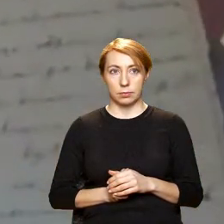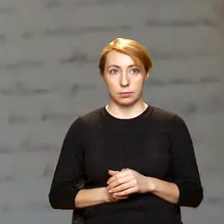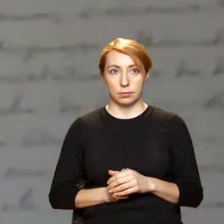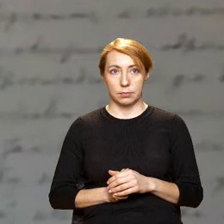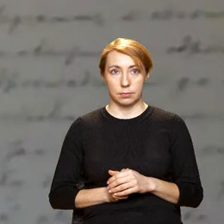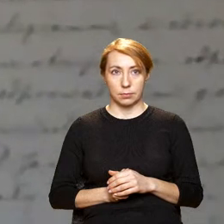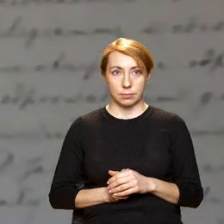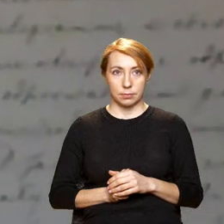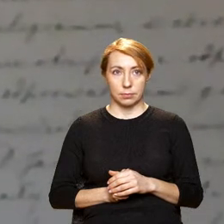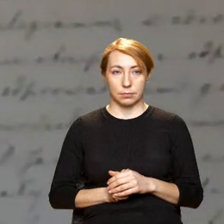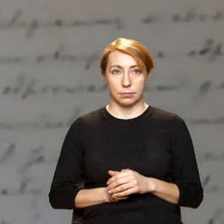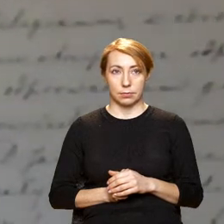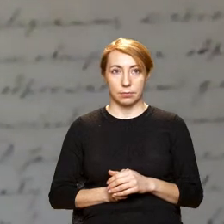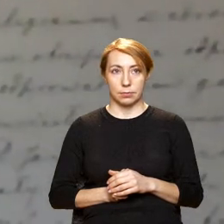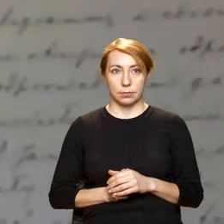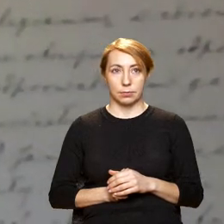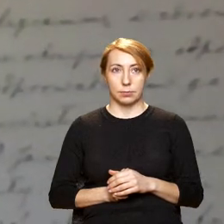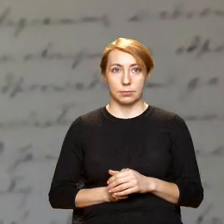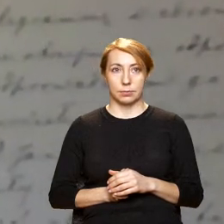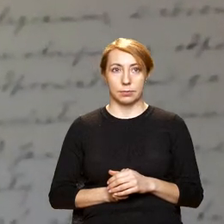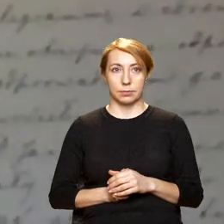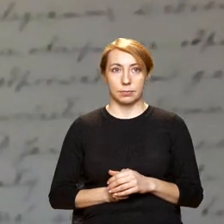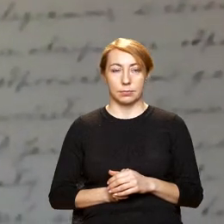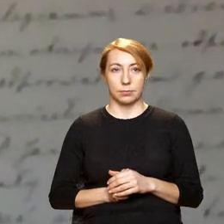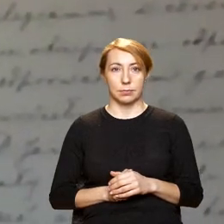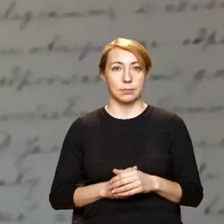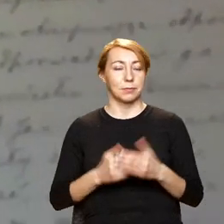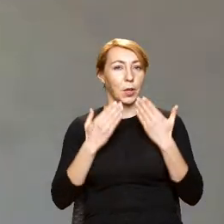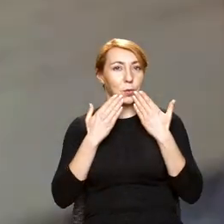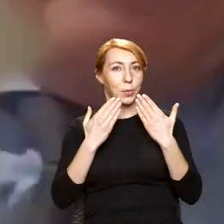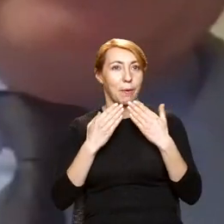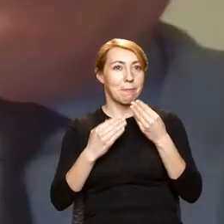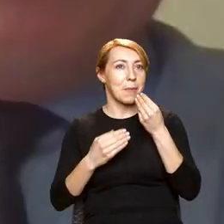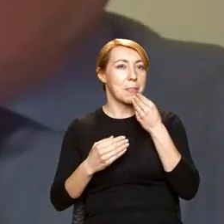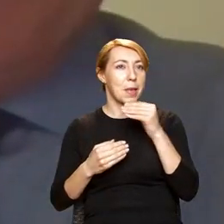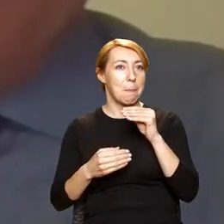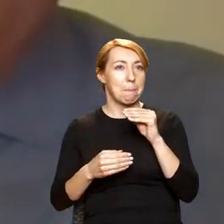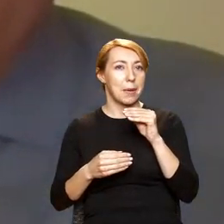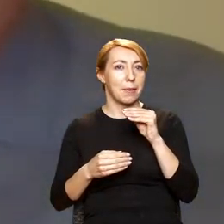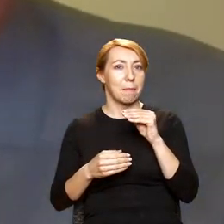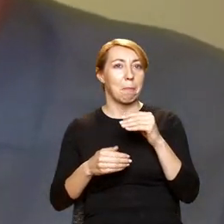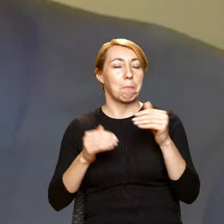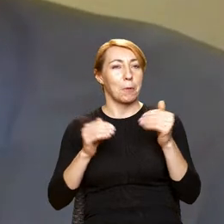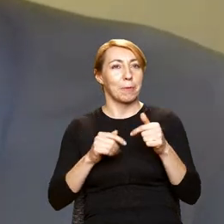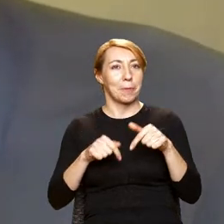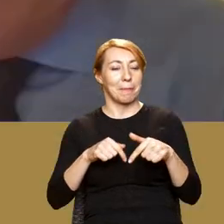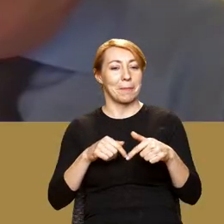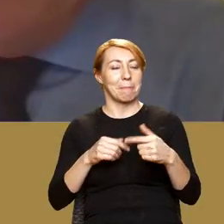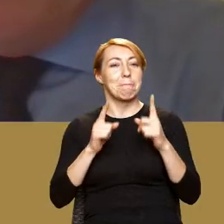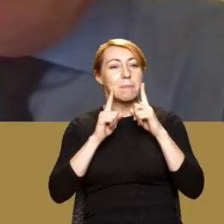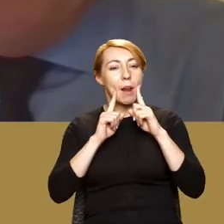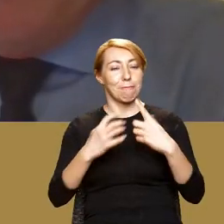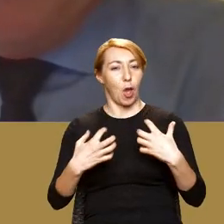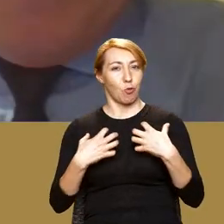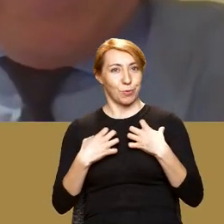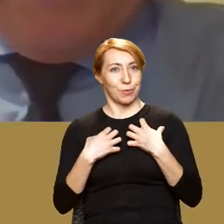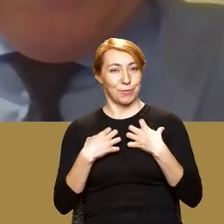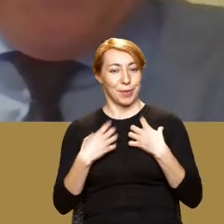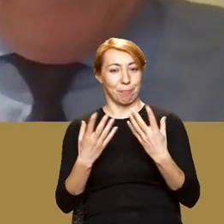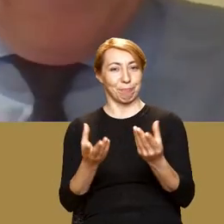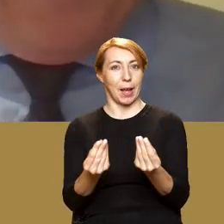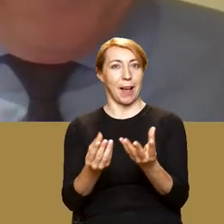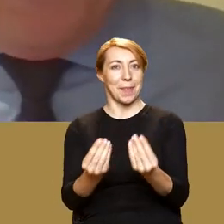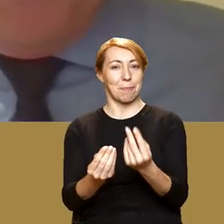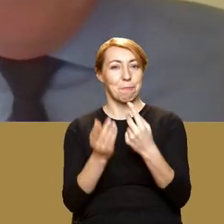Dziękuję. Oczywiście najlepiej by było, gdybyśmy mieli tutaj tak namacalnie, tak